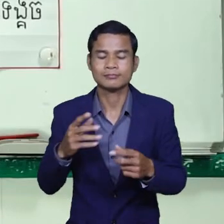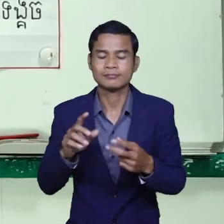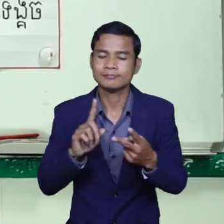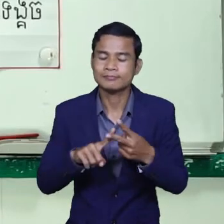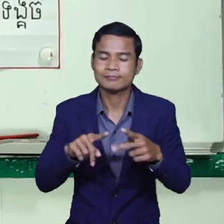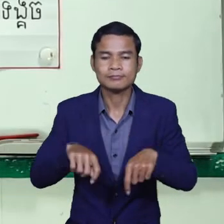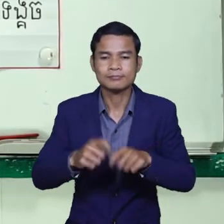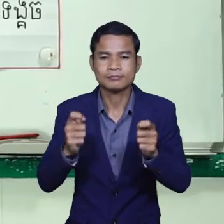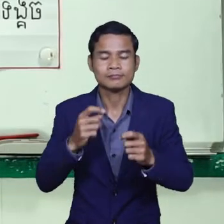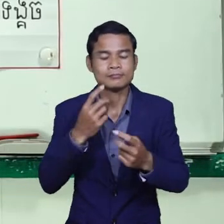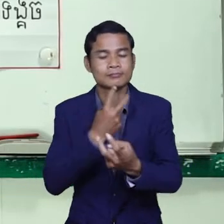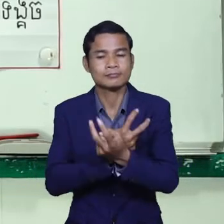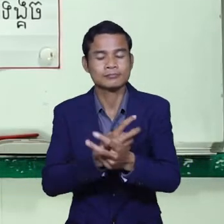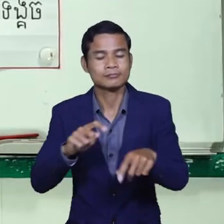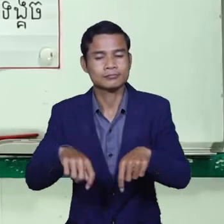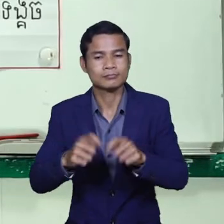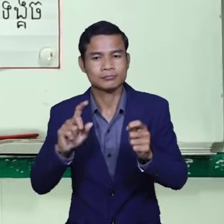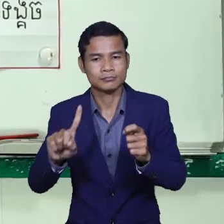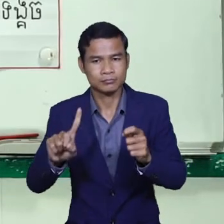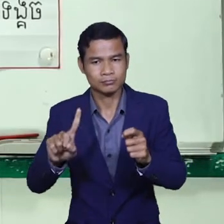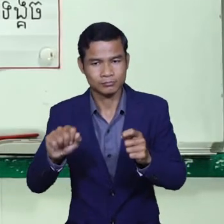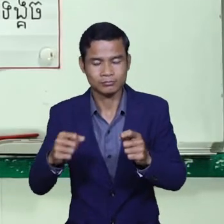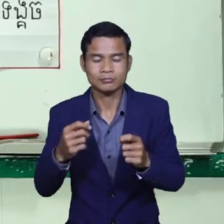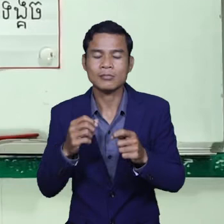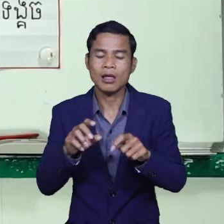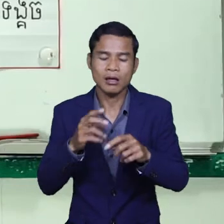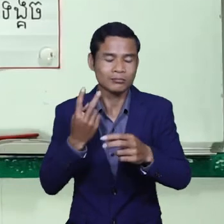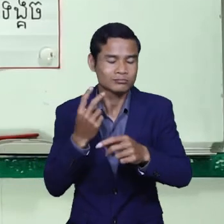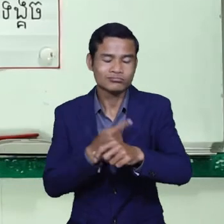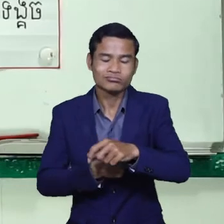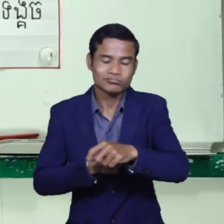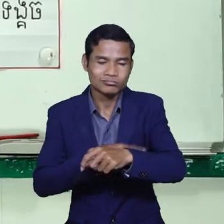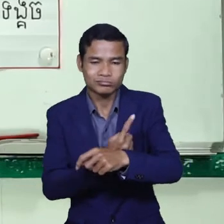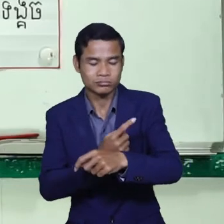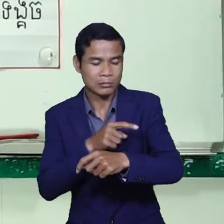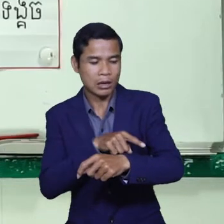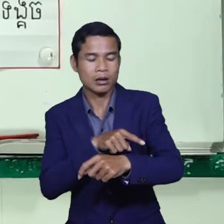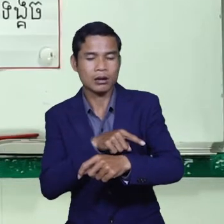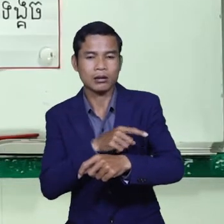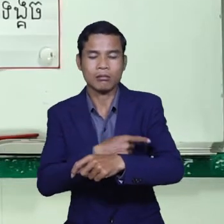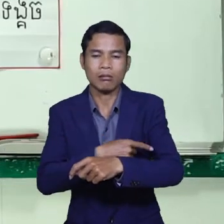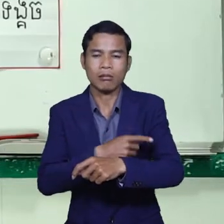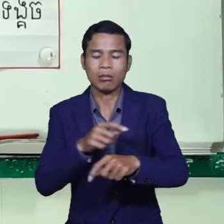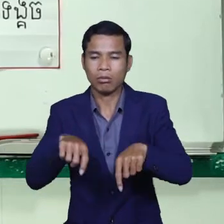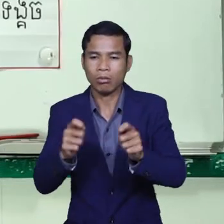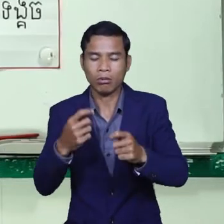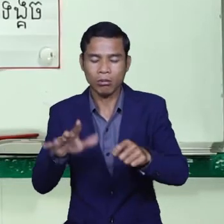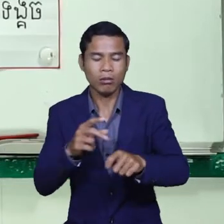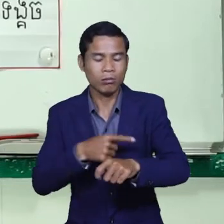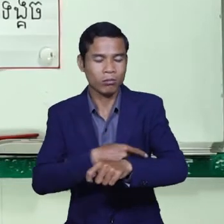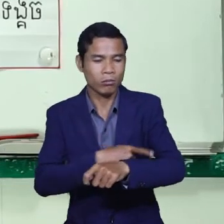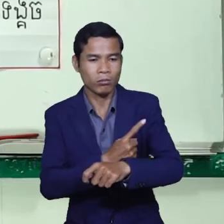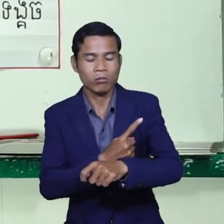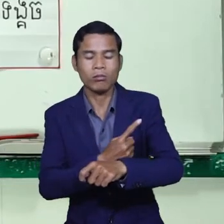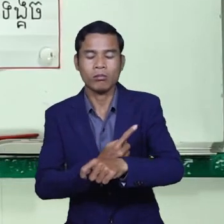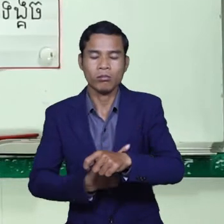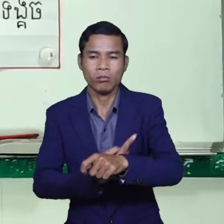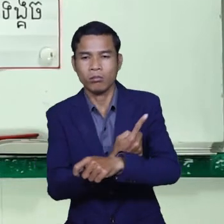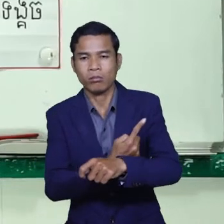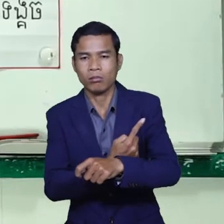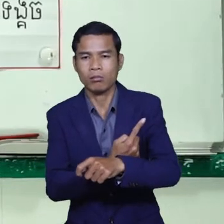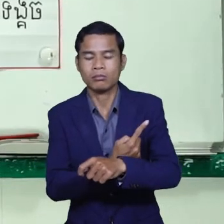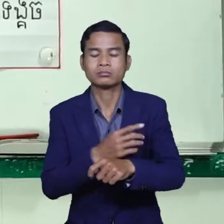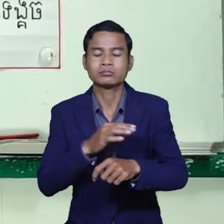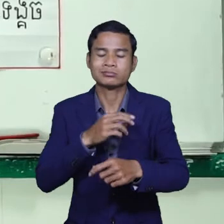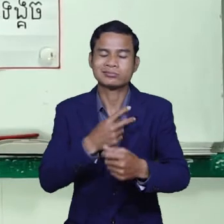con chà cứ chia bầm nạc cho ăn bạc mục chà cứ miên này tha cho ăn nó cứ bị bạn bạ hái hay bị bạn tới từng lúc đo